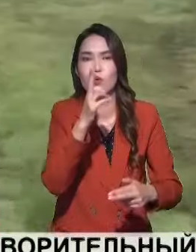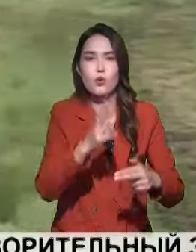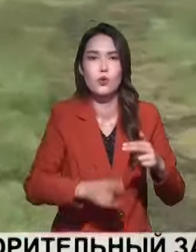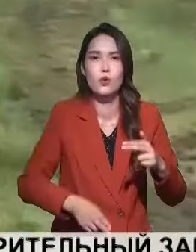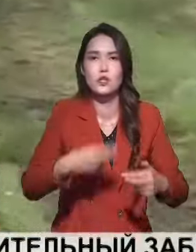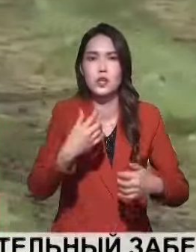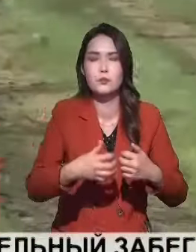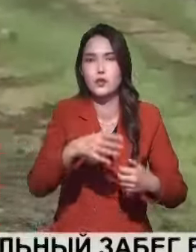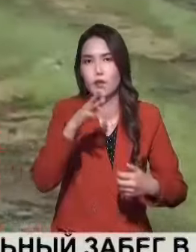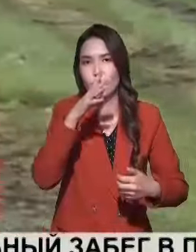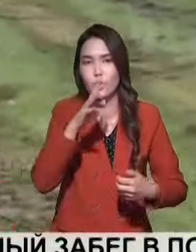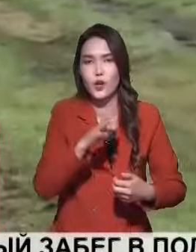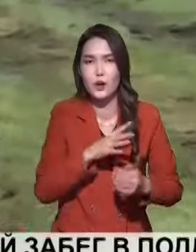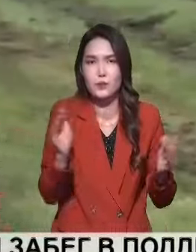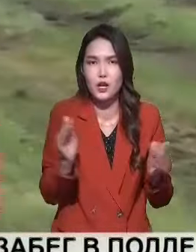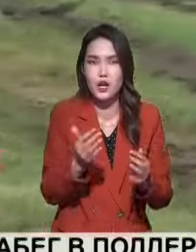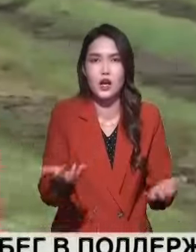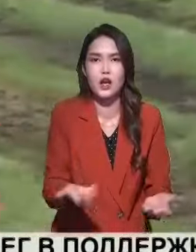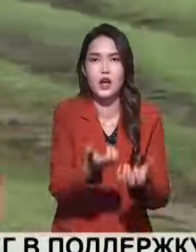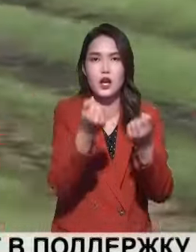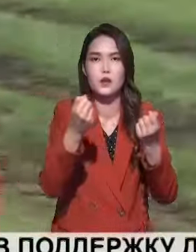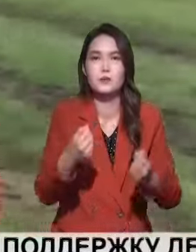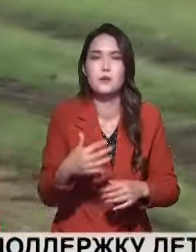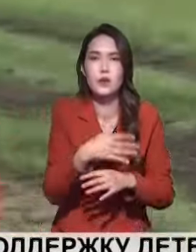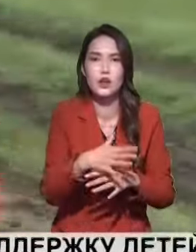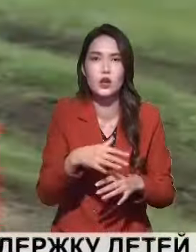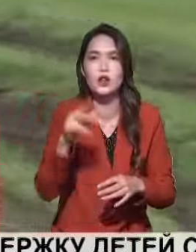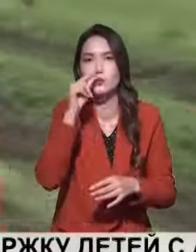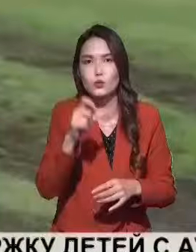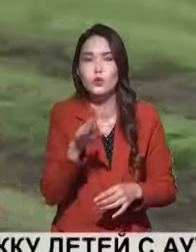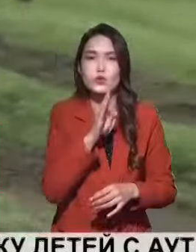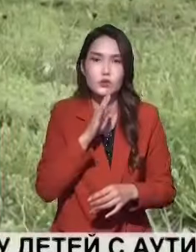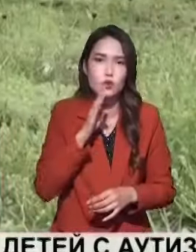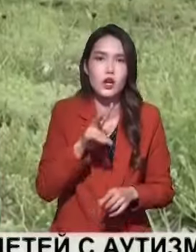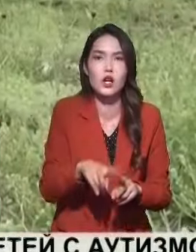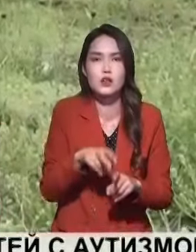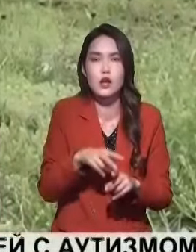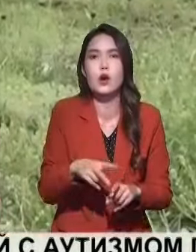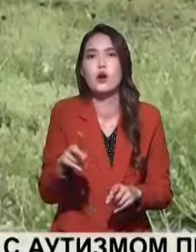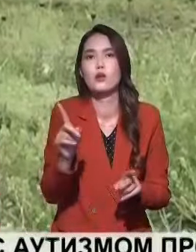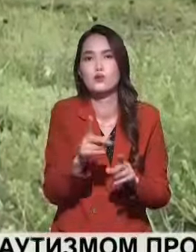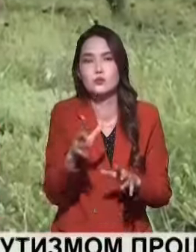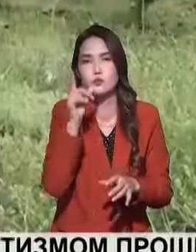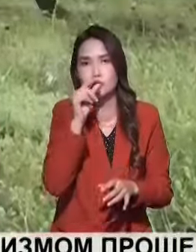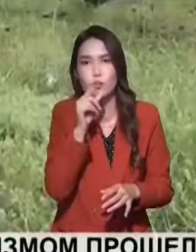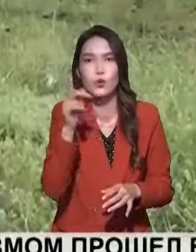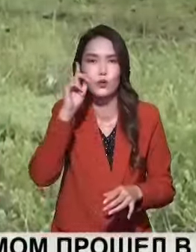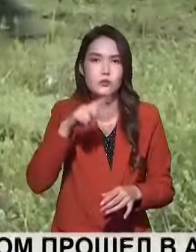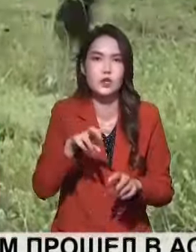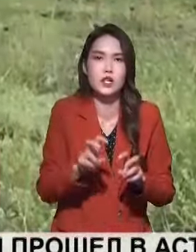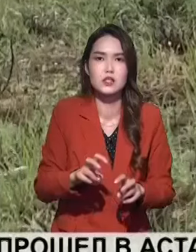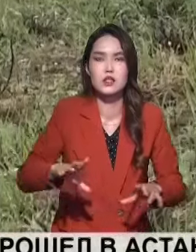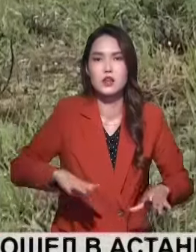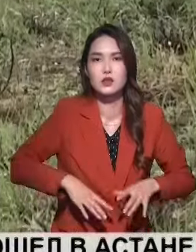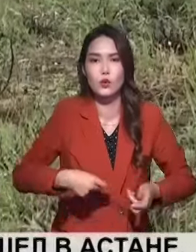за минимальное время. Поддерживают традиции степи не только джигиты, но и девушки. Наездницы не уступают мужчинам по умению сидеть в седле